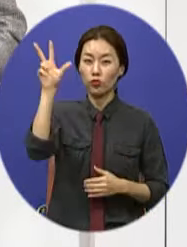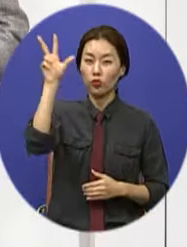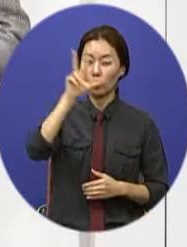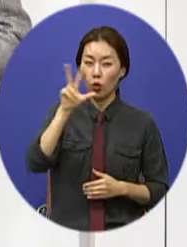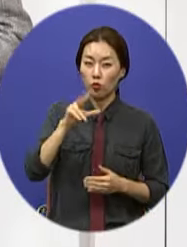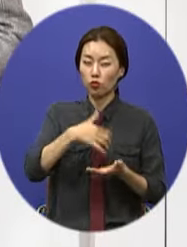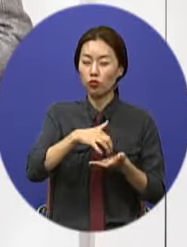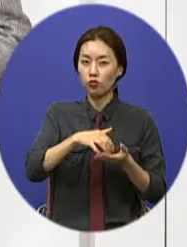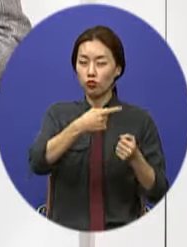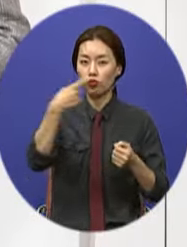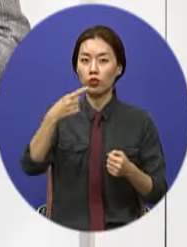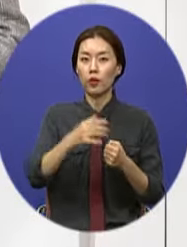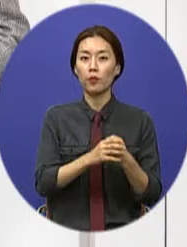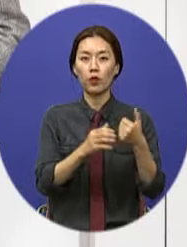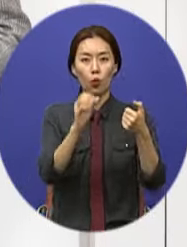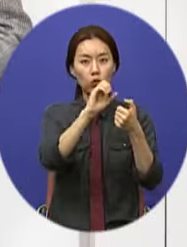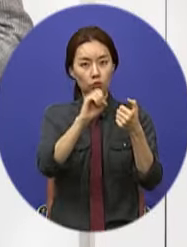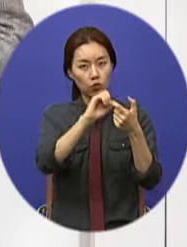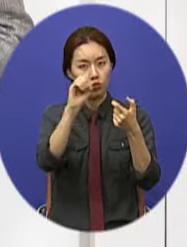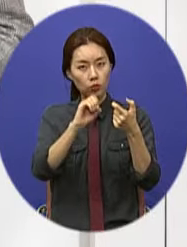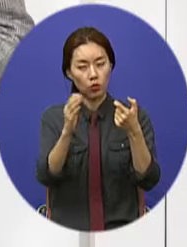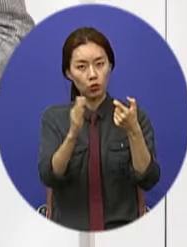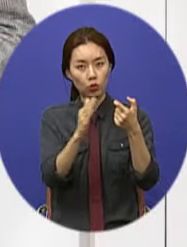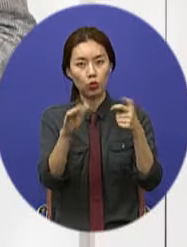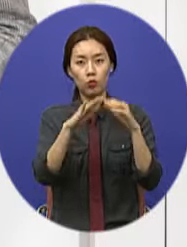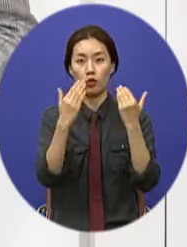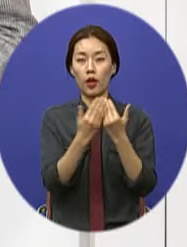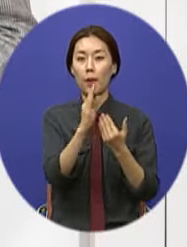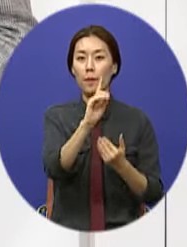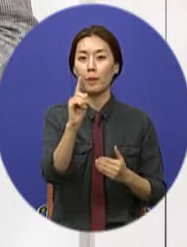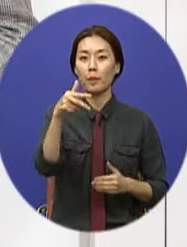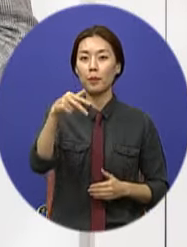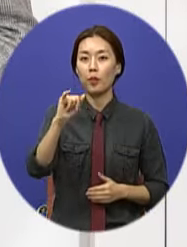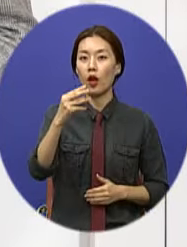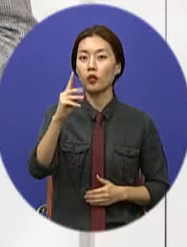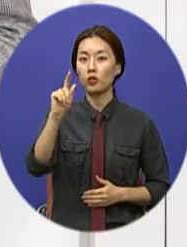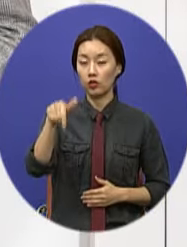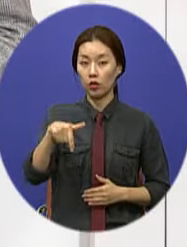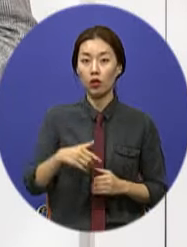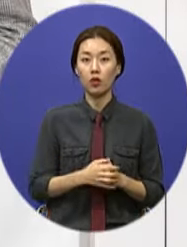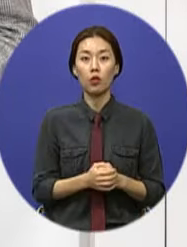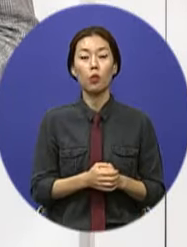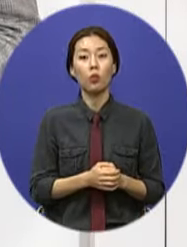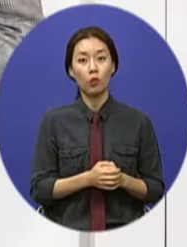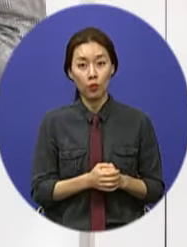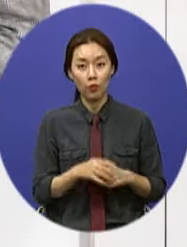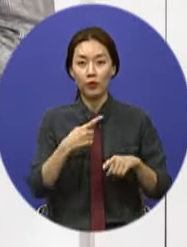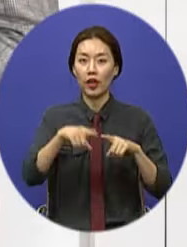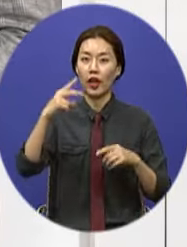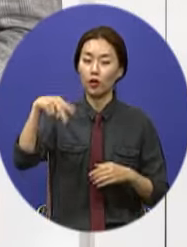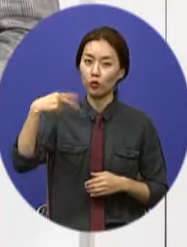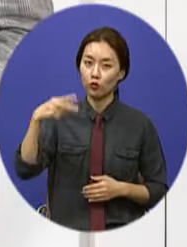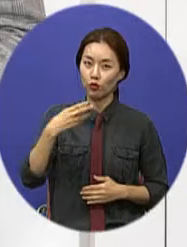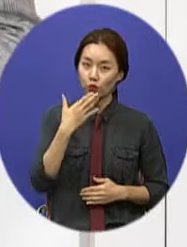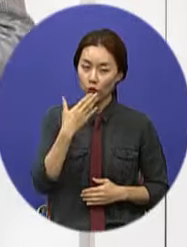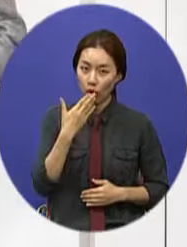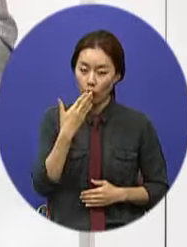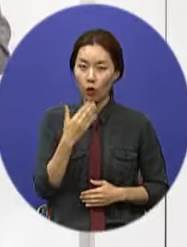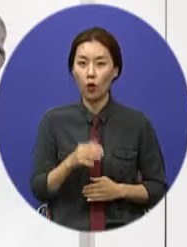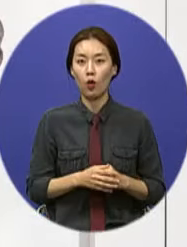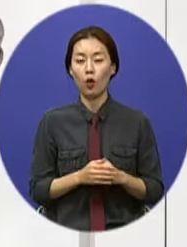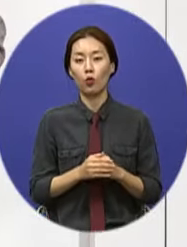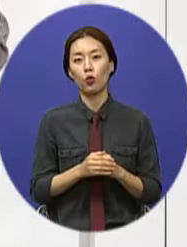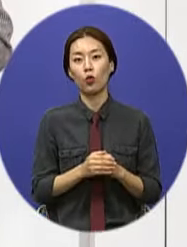많습니다. 고창에서? 네, 예, 고창에서 그렇게 많이 하고 바지락. 나오고. 바지락. 바지락도 뭐 칼국수에 들어가죠. 그렇죠.